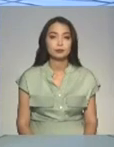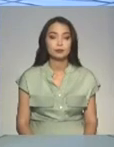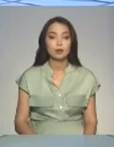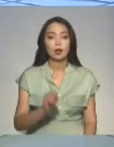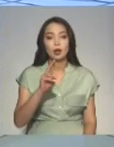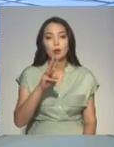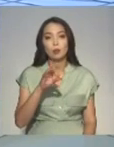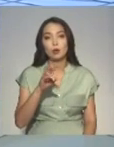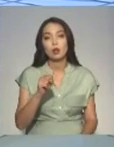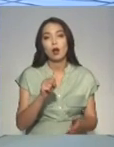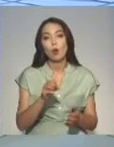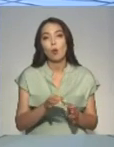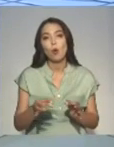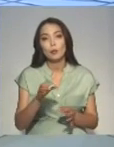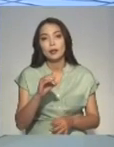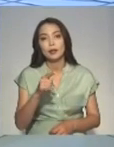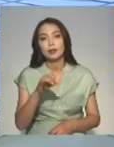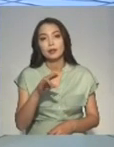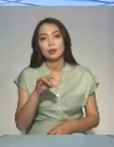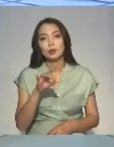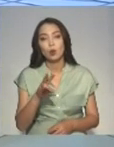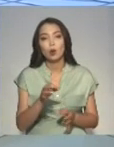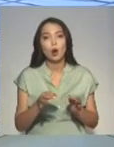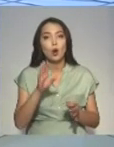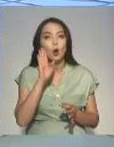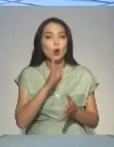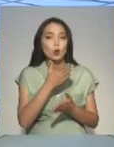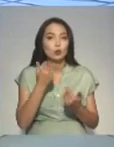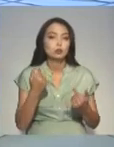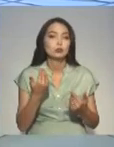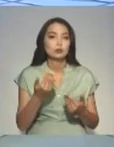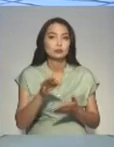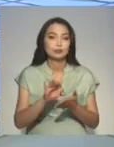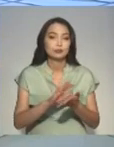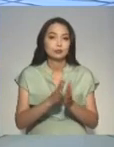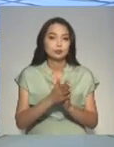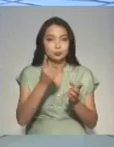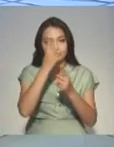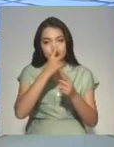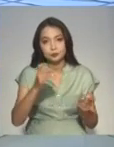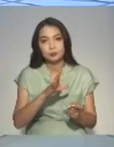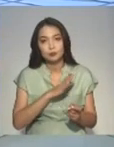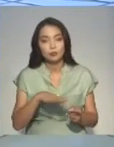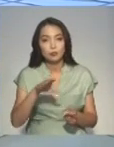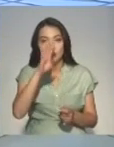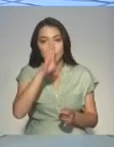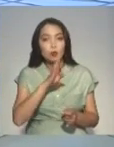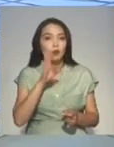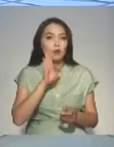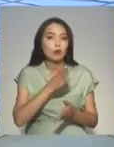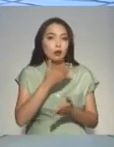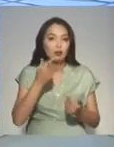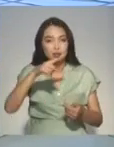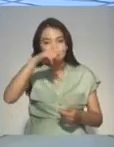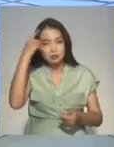Ақмола облысы Егіндікөл ауданында ауыз судың жоқтығынан төтенше жағдай жарияланды. Екі ауылдың тұрғындары 4 айдан бері сусыз отыр. Аптап ыстықта жұрт